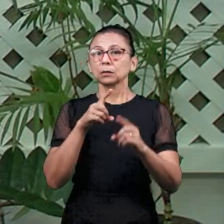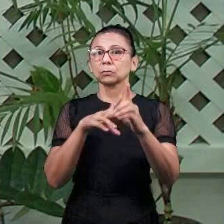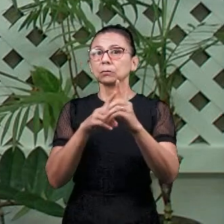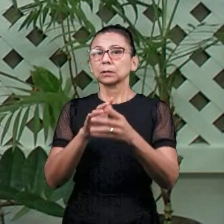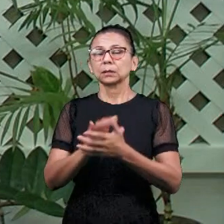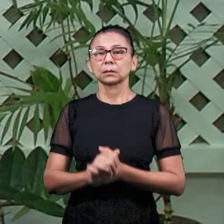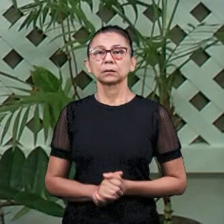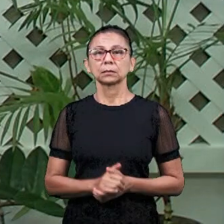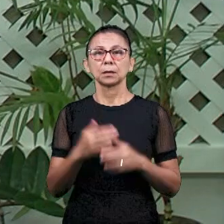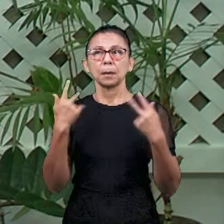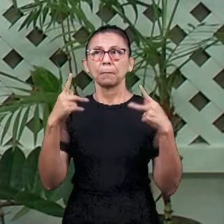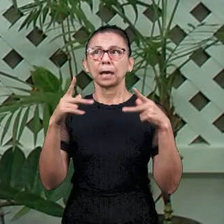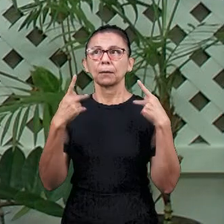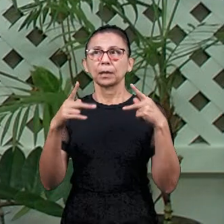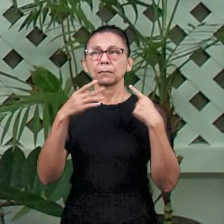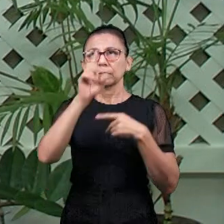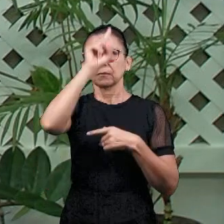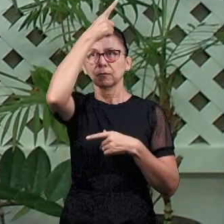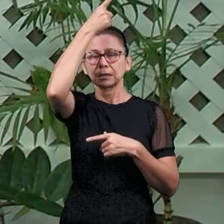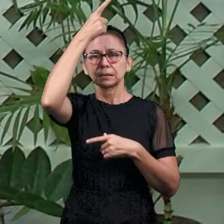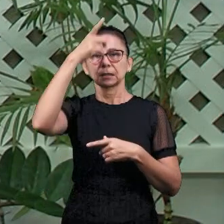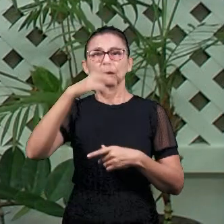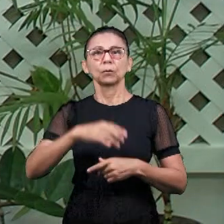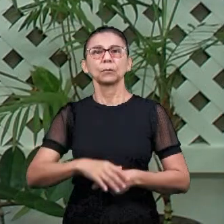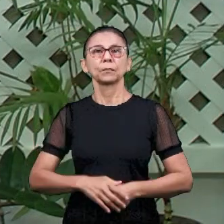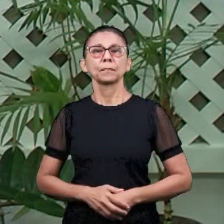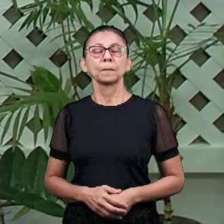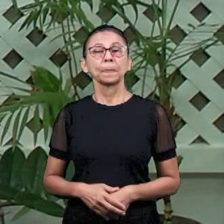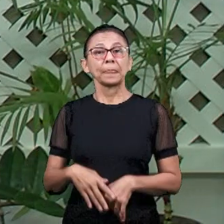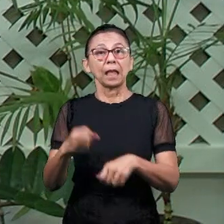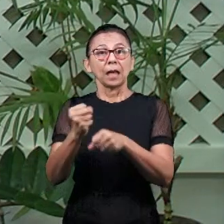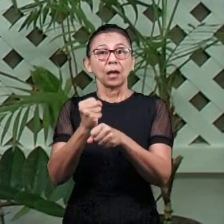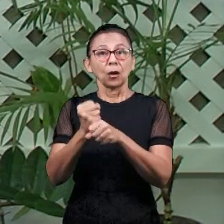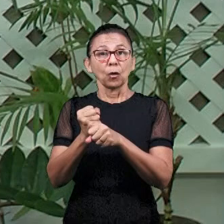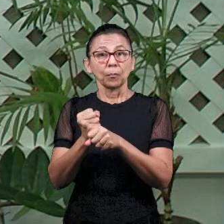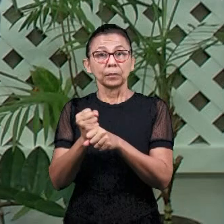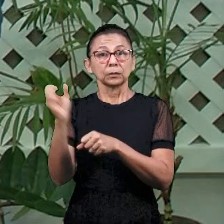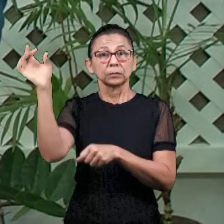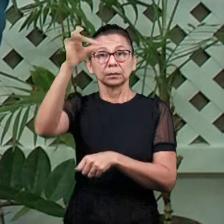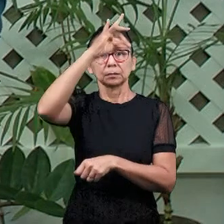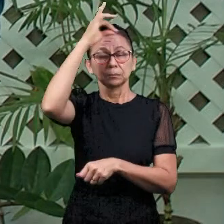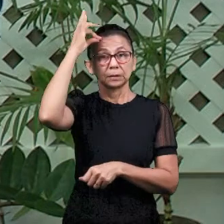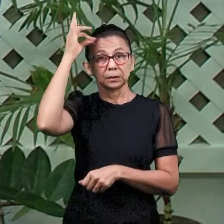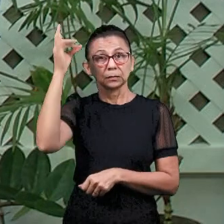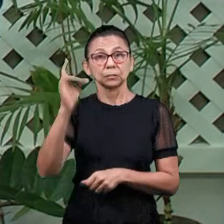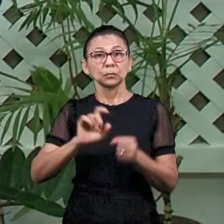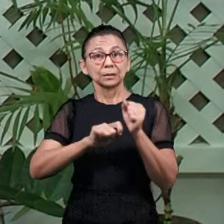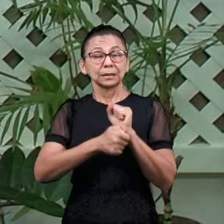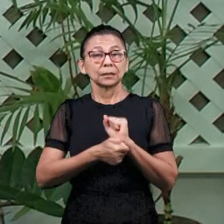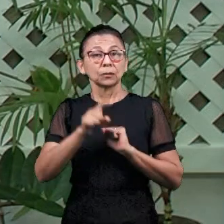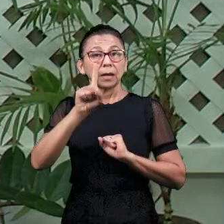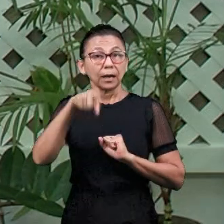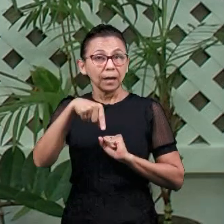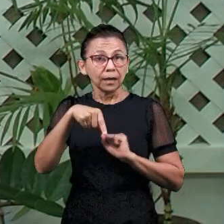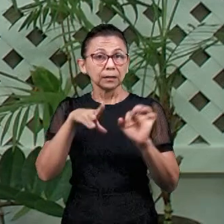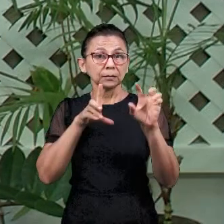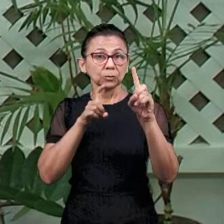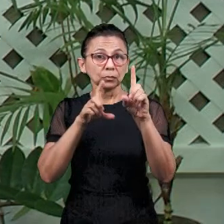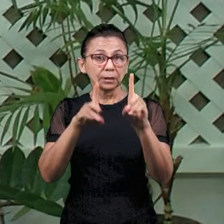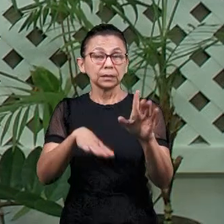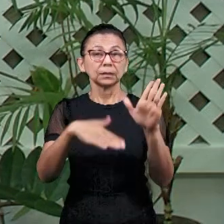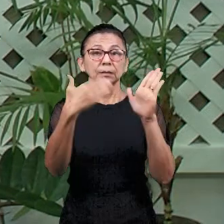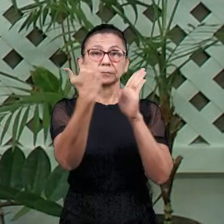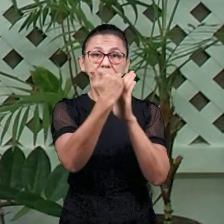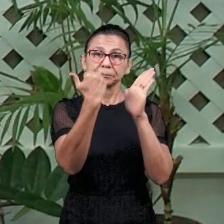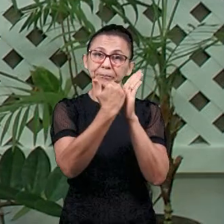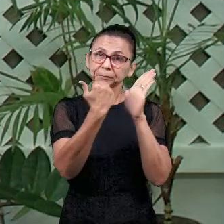son secret, c'est la séquence, c'est la doctrine. Donc, bien-aimés, nous n'avons pas une autre chose à faire